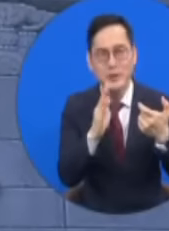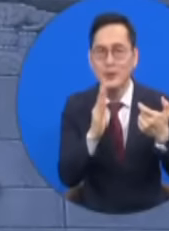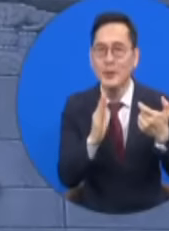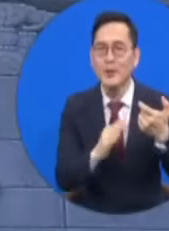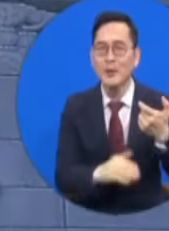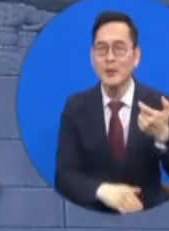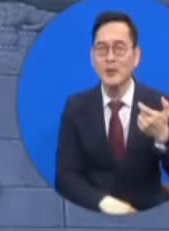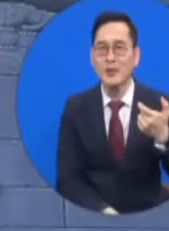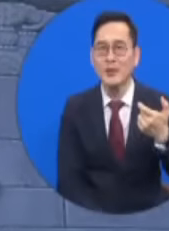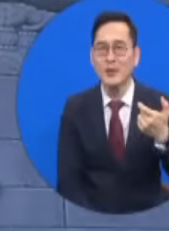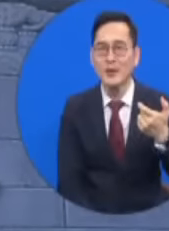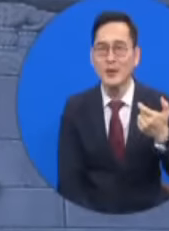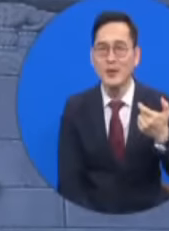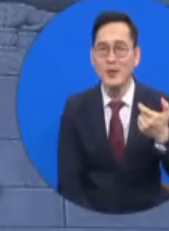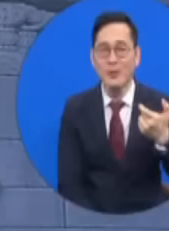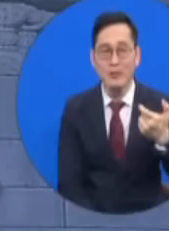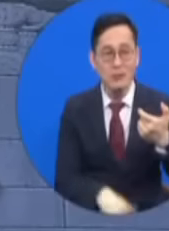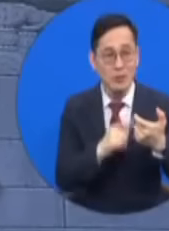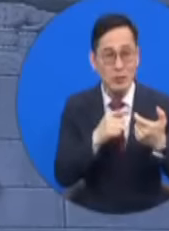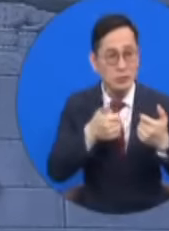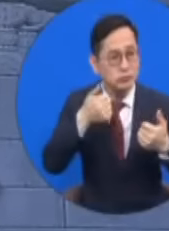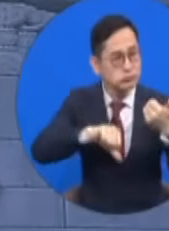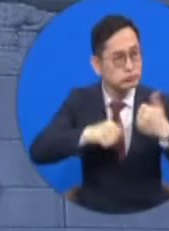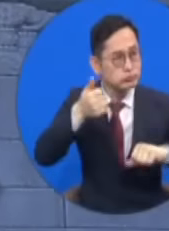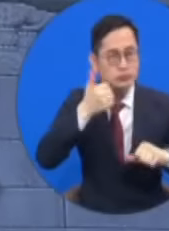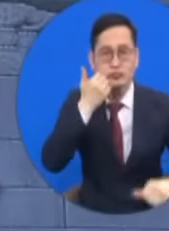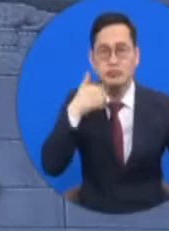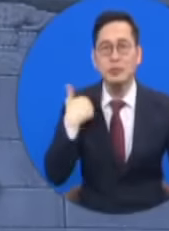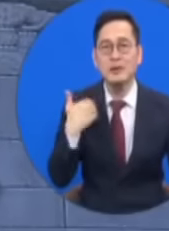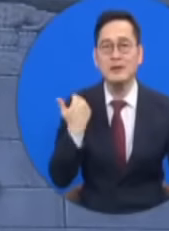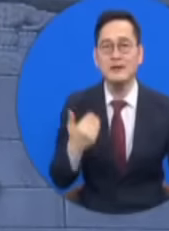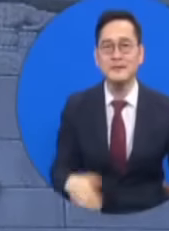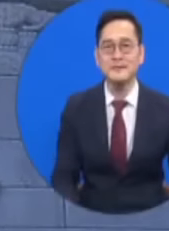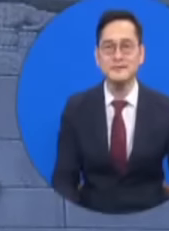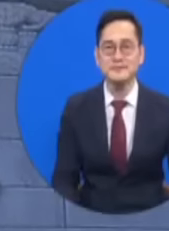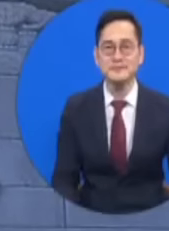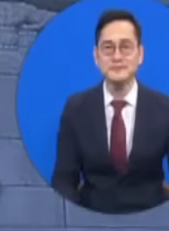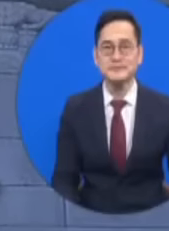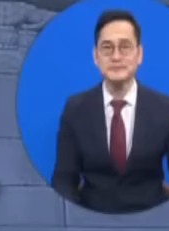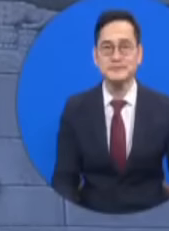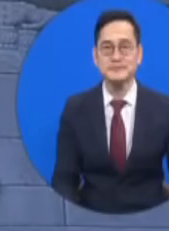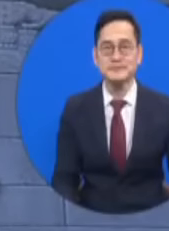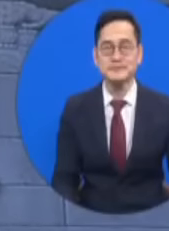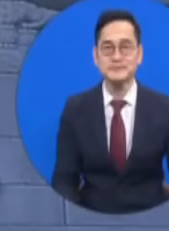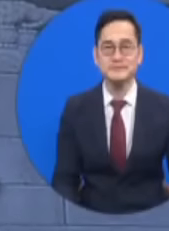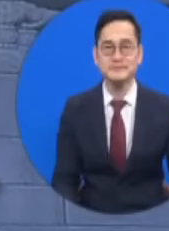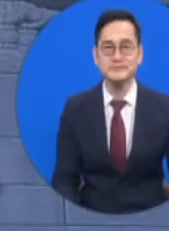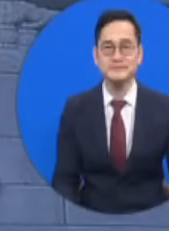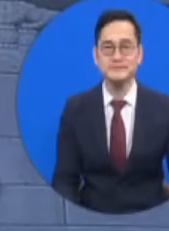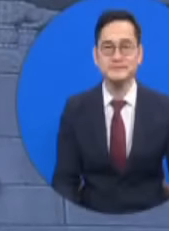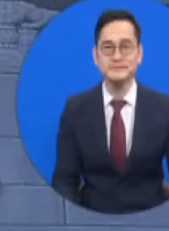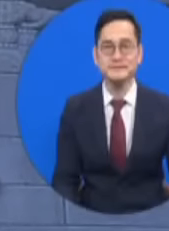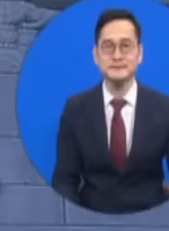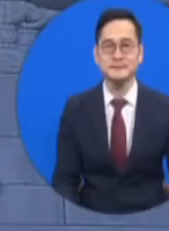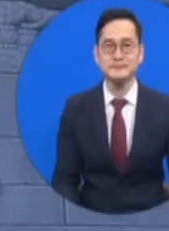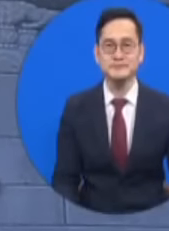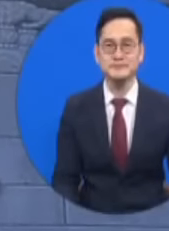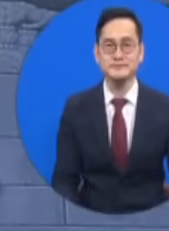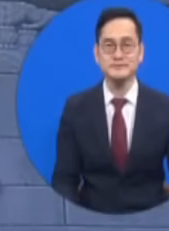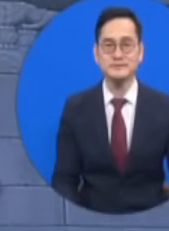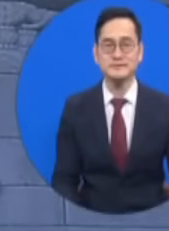선거 최종 결과를 예측하기 힘든 선거 양상으로 접어들고 있다라는 얘기일